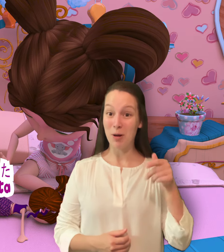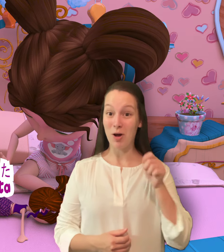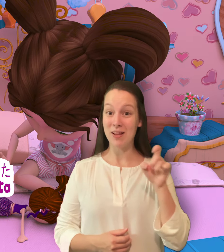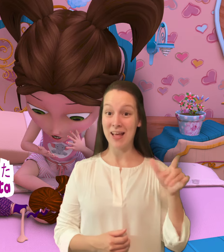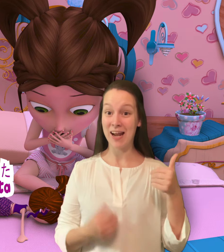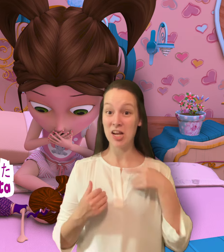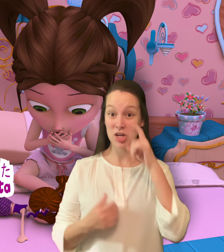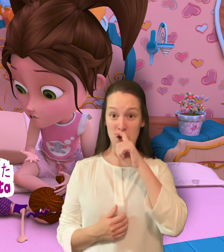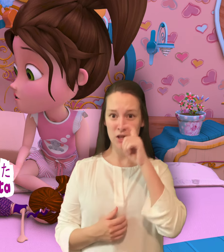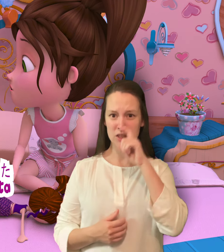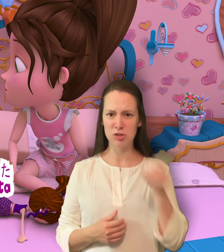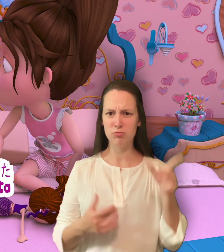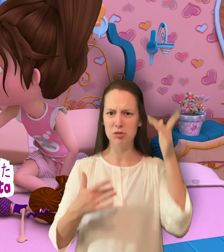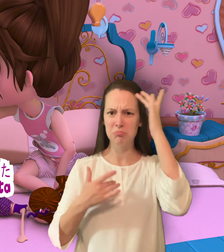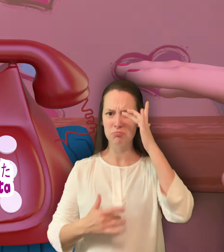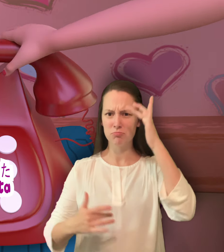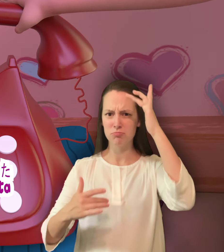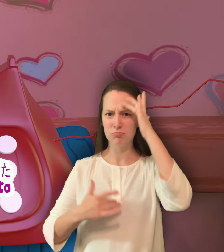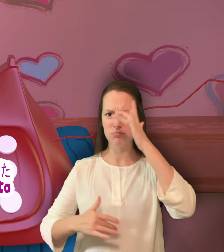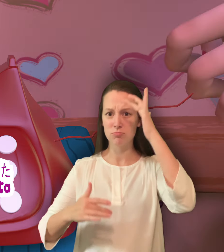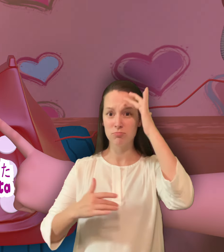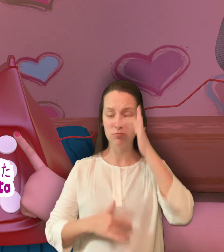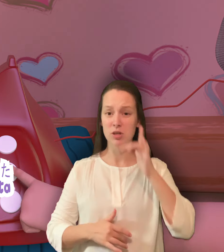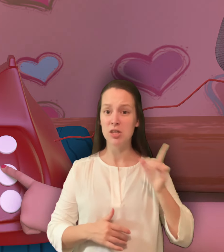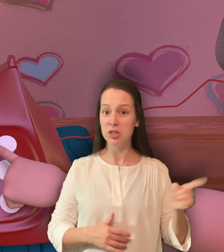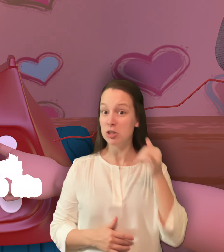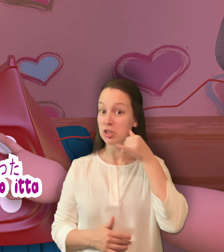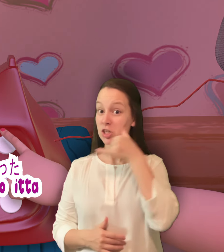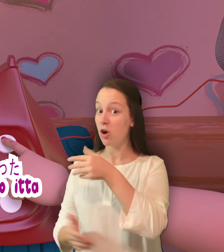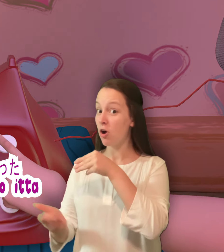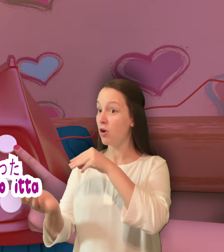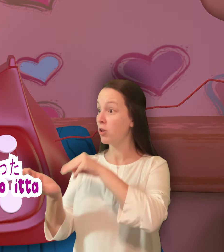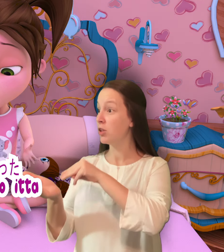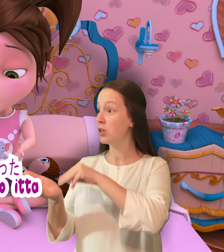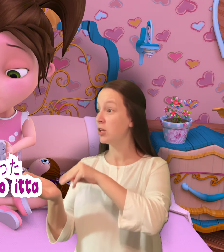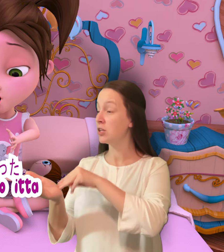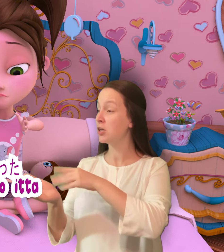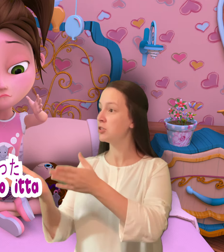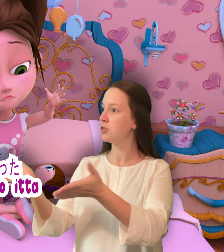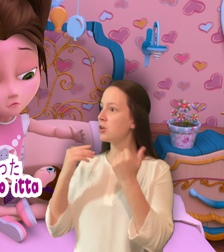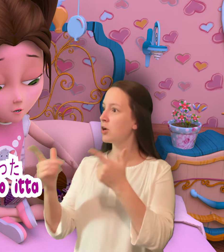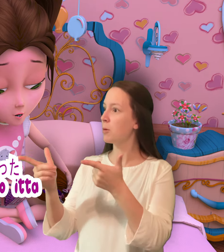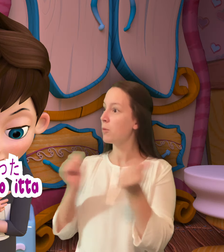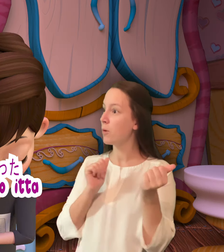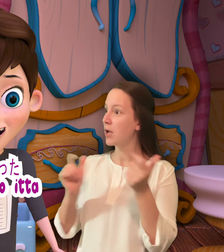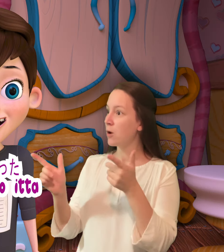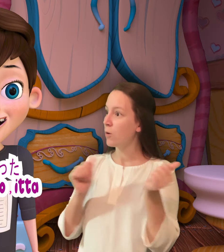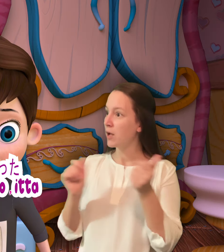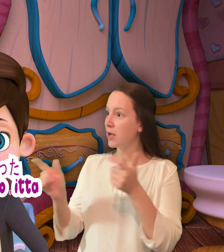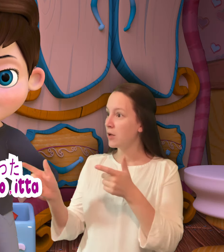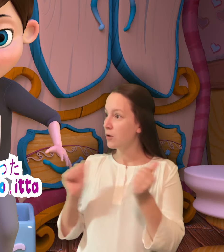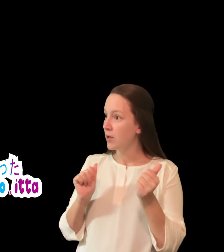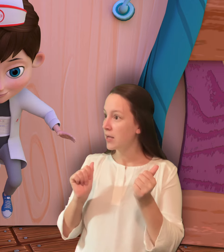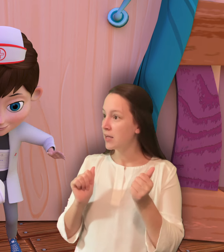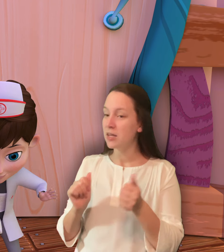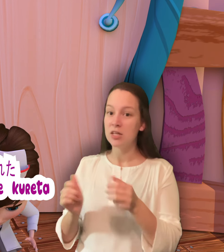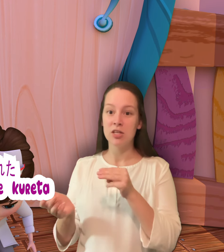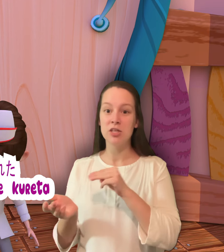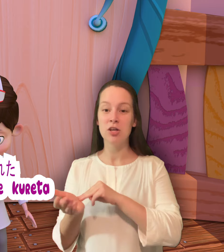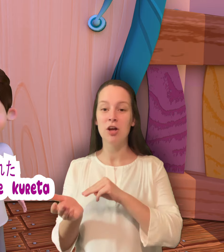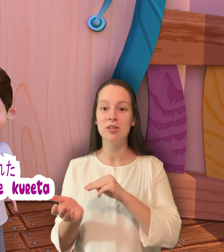ポリさんの人形は病気だった医者に電話しててくださいと言っ